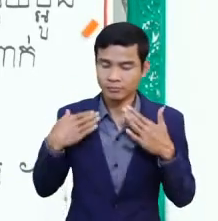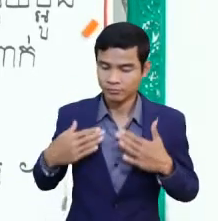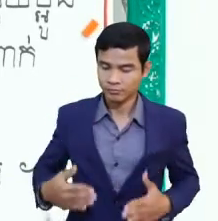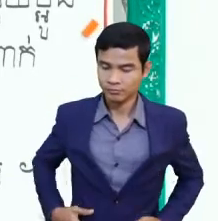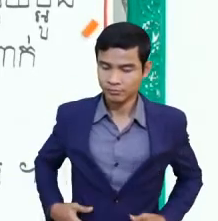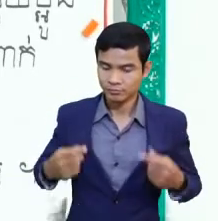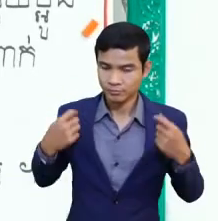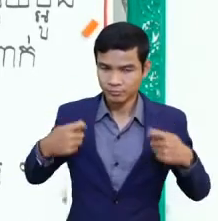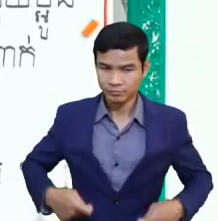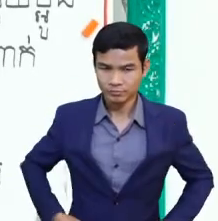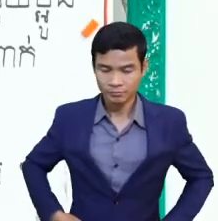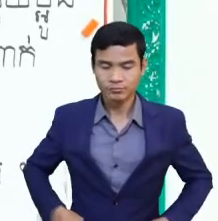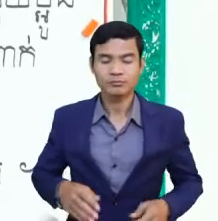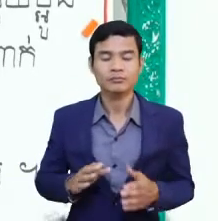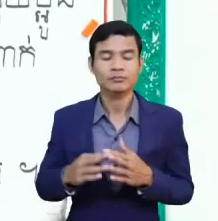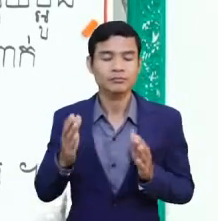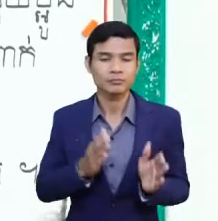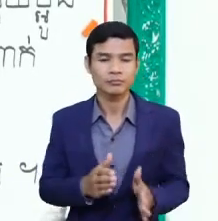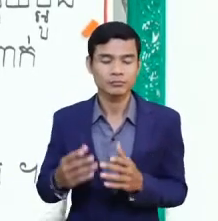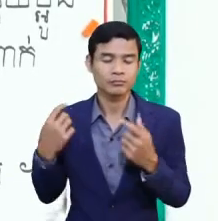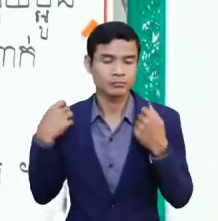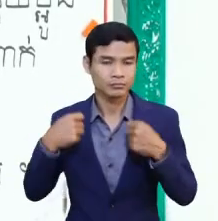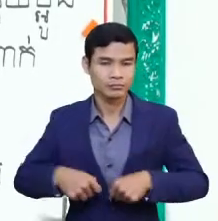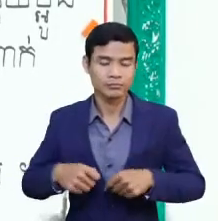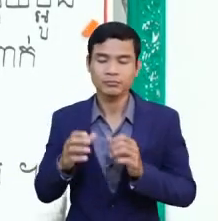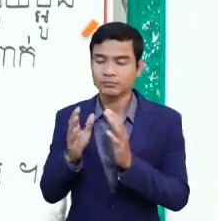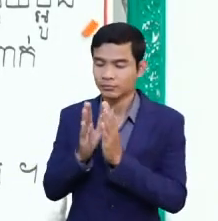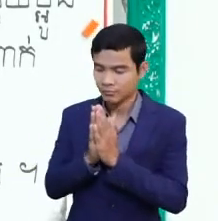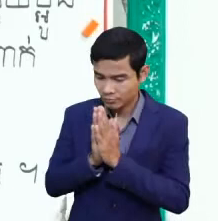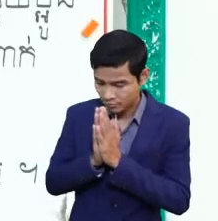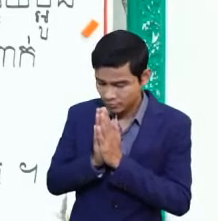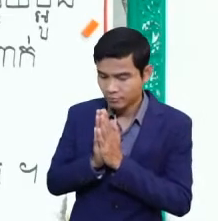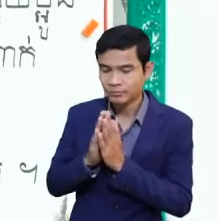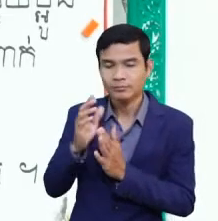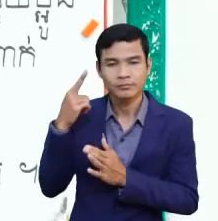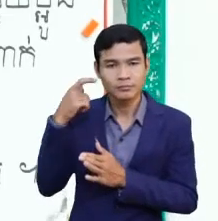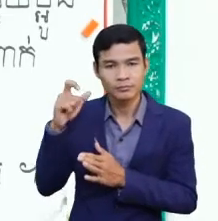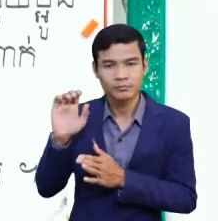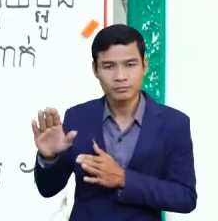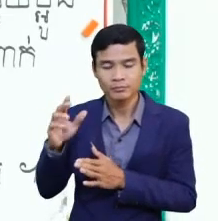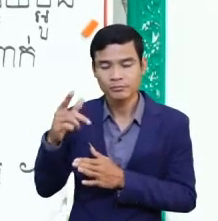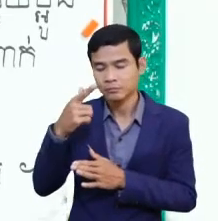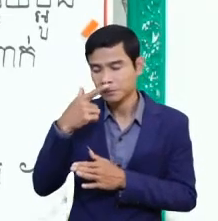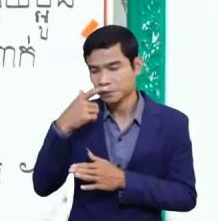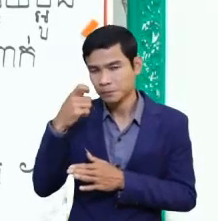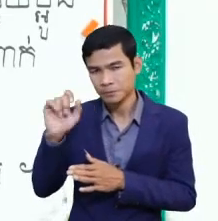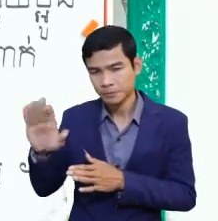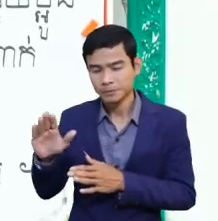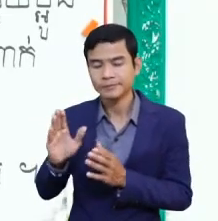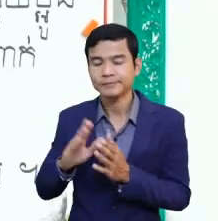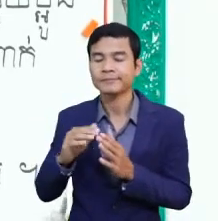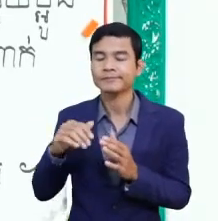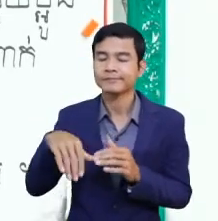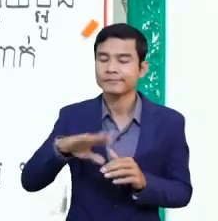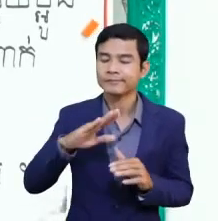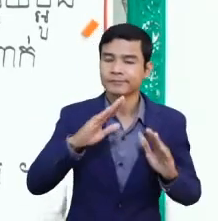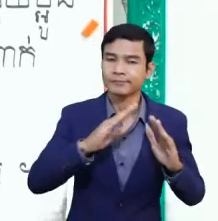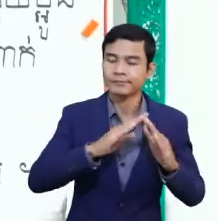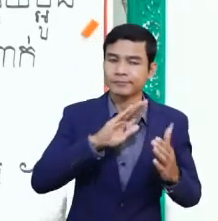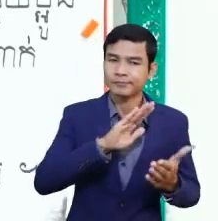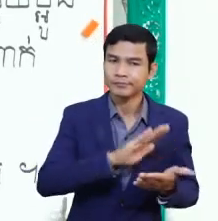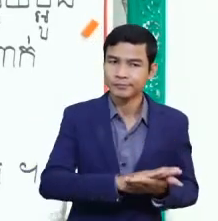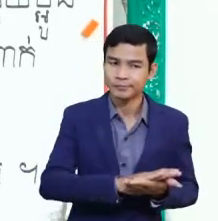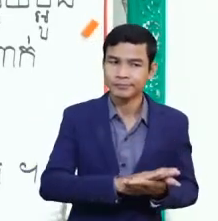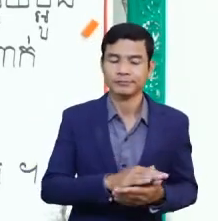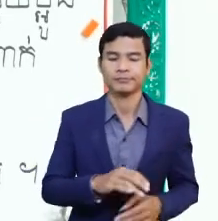riêp chom cả tám tớp xâm phía lia mặt đai ở bốc tơ xa là